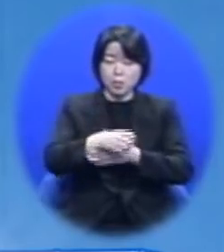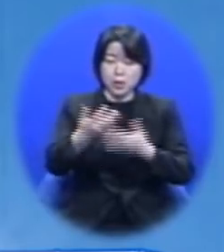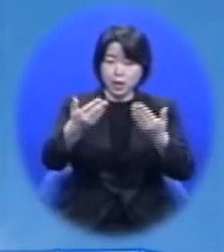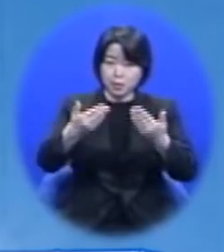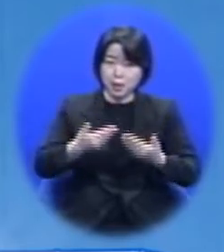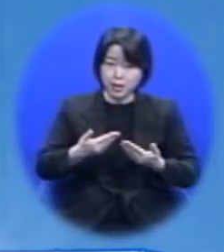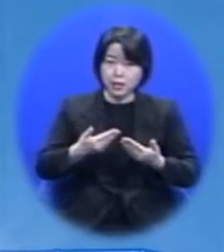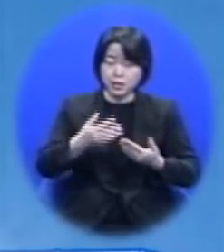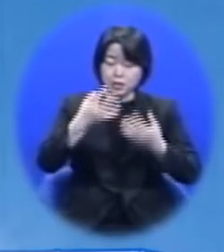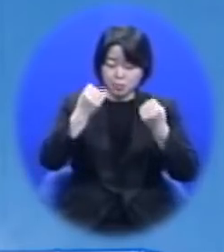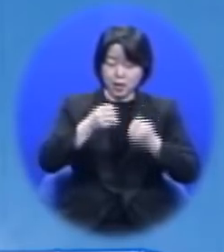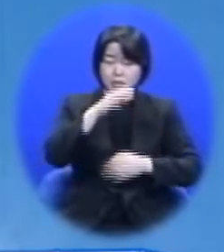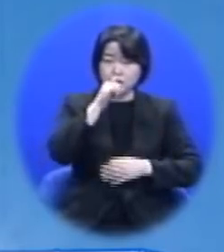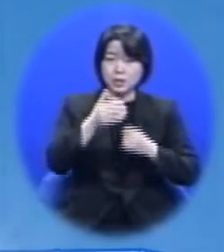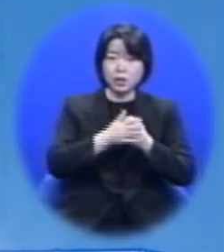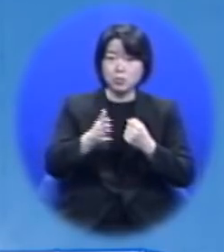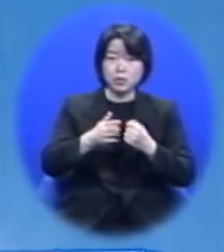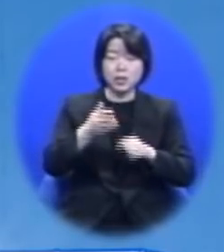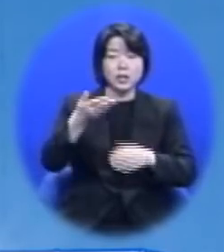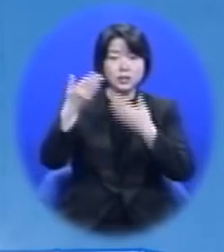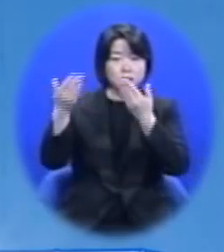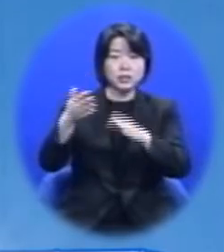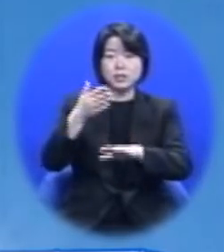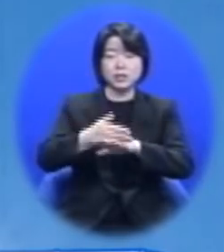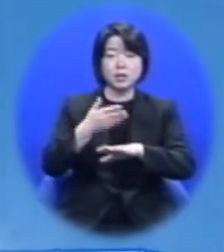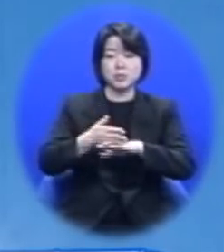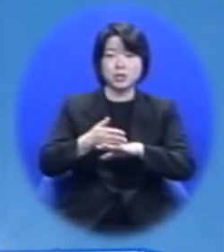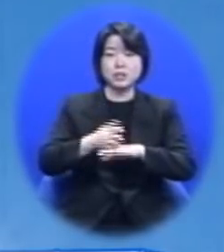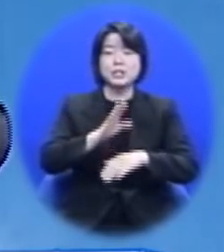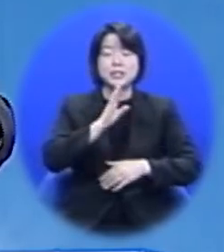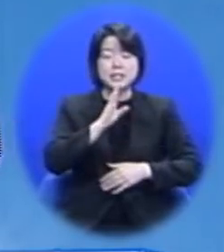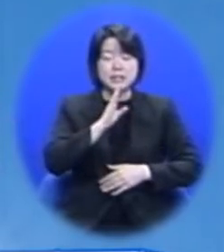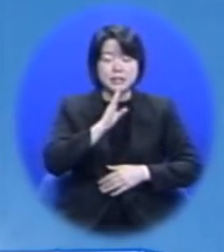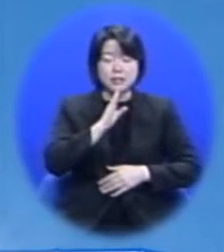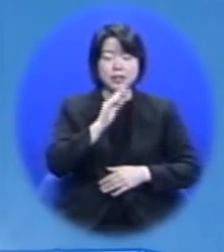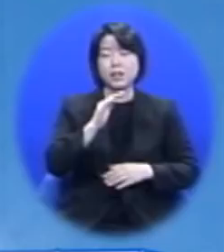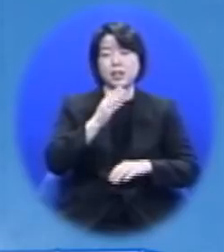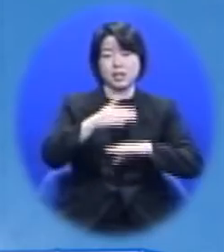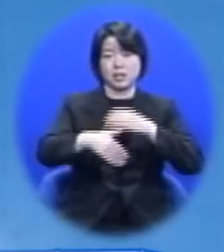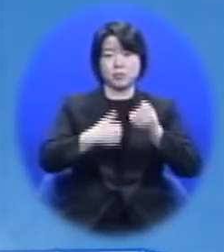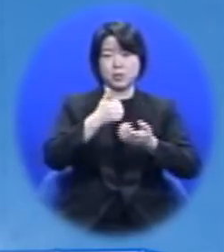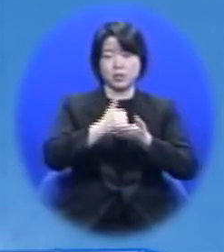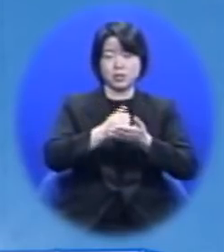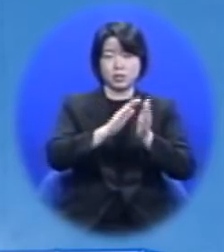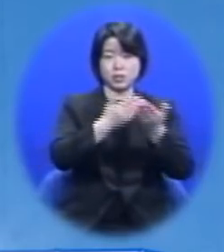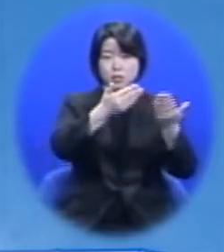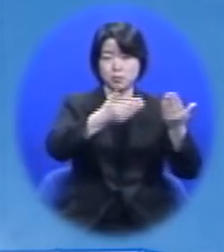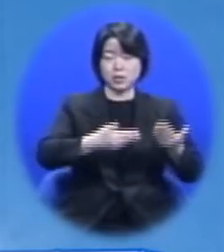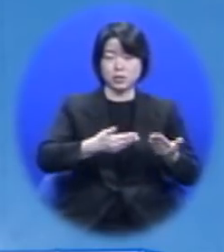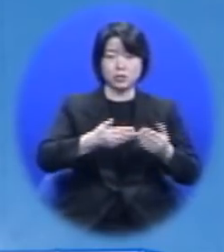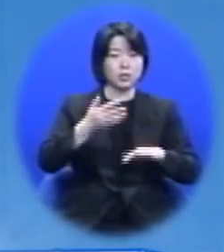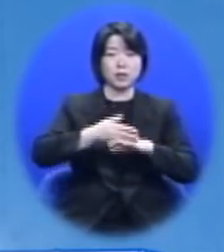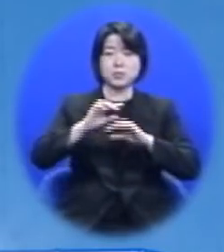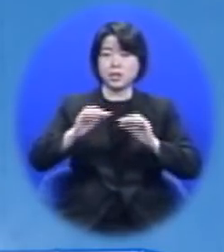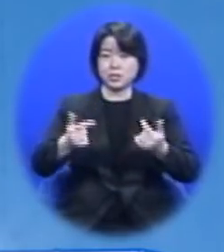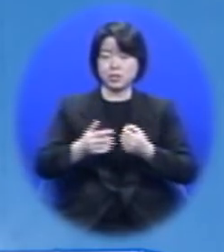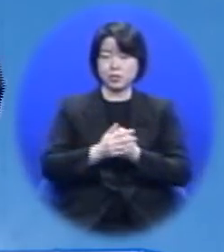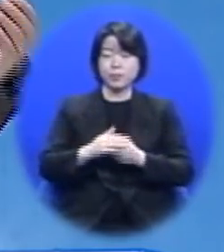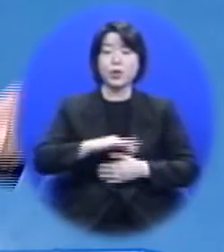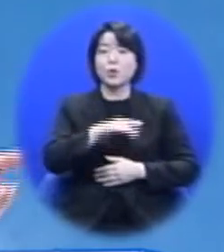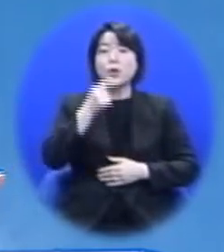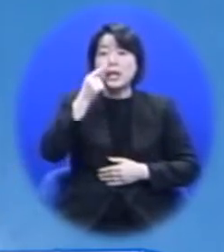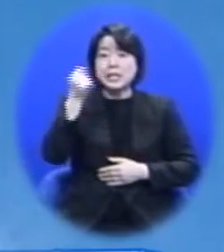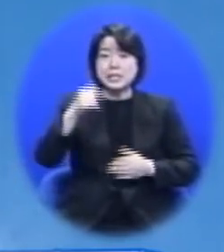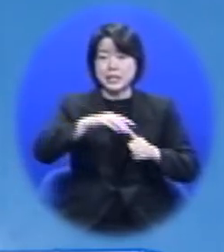감사는 성경이 말하는 진정한 감사가 아니에요. 여러분 우리나라가 일제에서 해방되던 날 어떻게